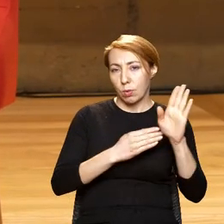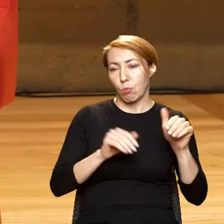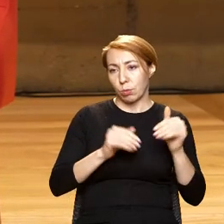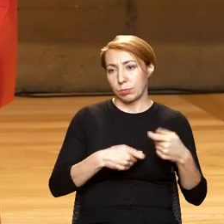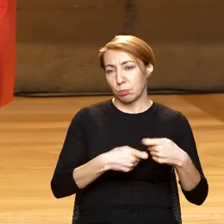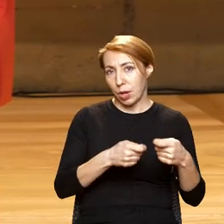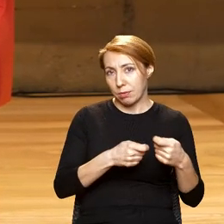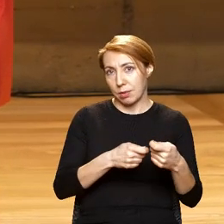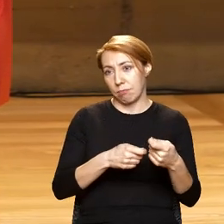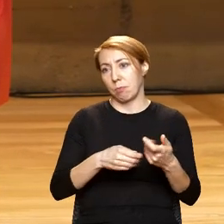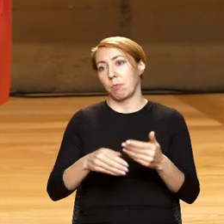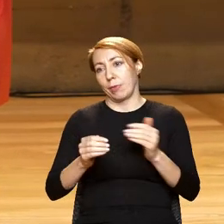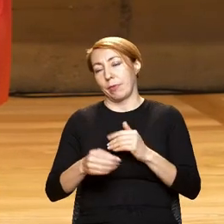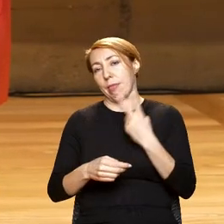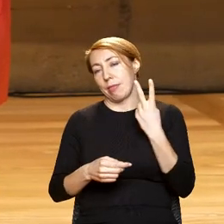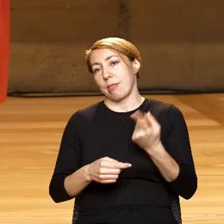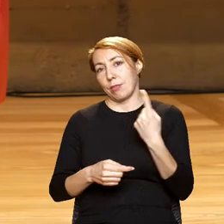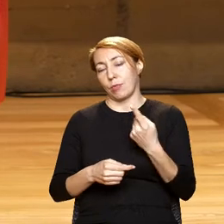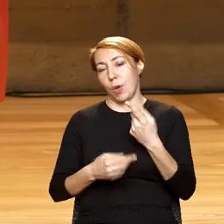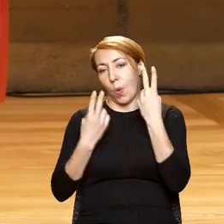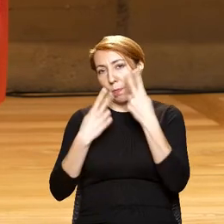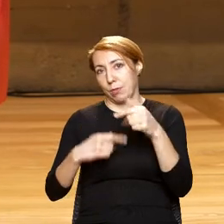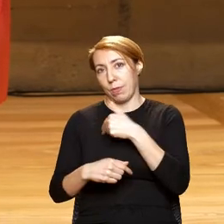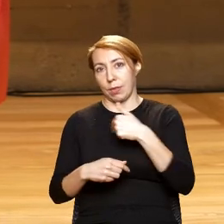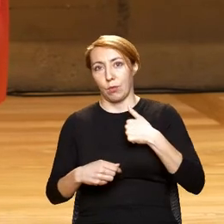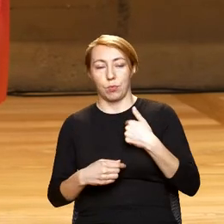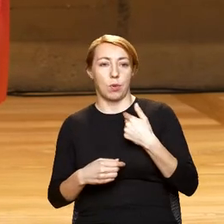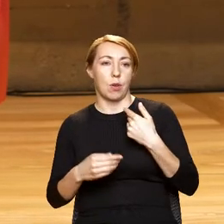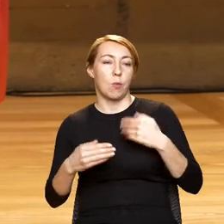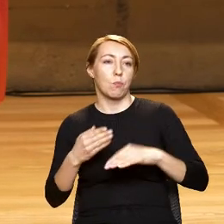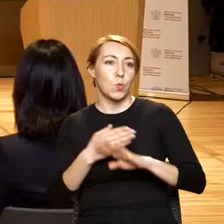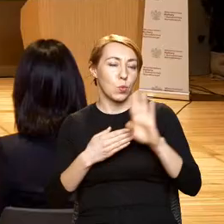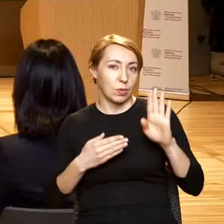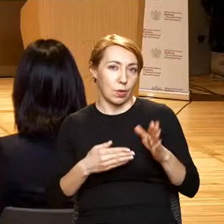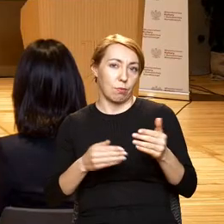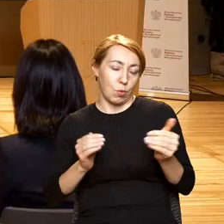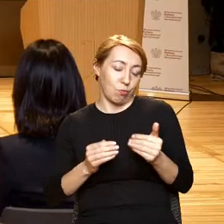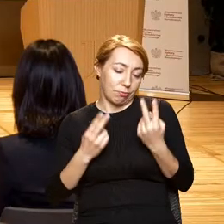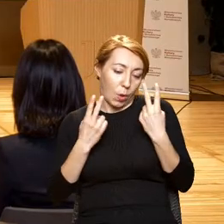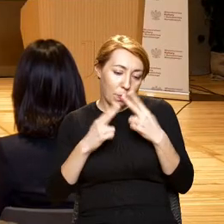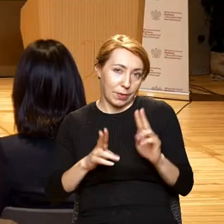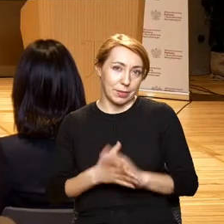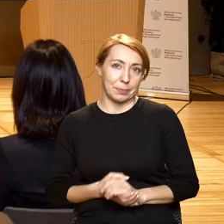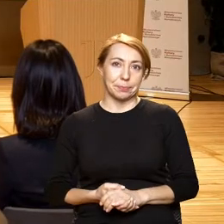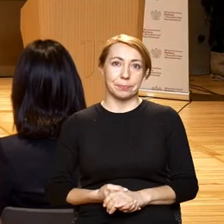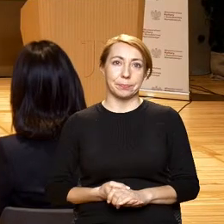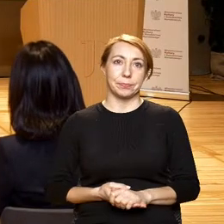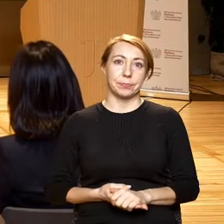jeden pretekst, żeby odwiedzić Muzeum Józefa Piłsudskiego w Sulejówku.